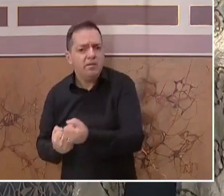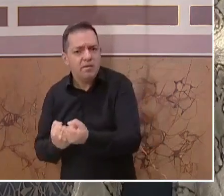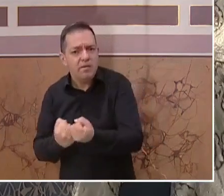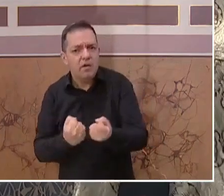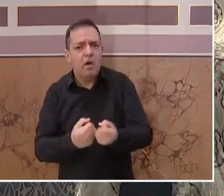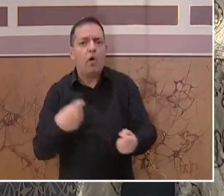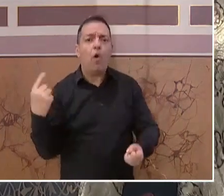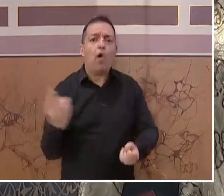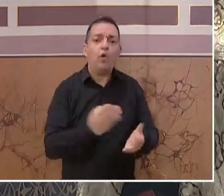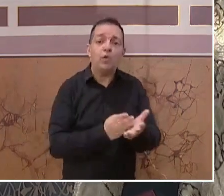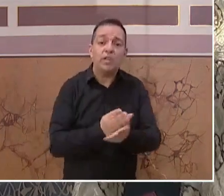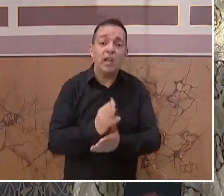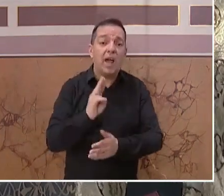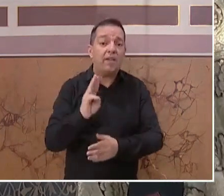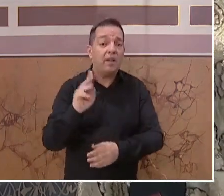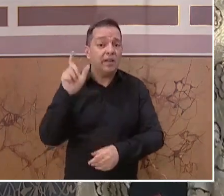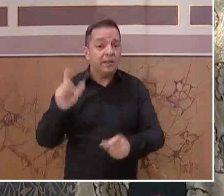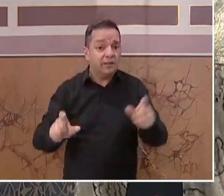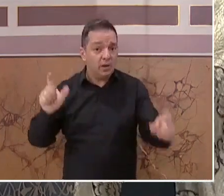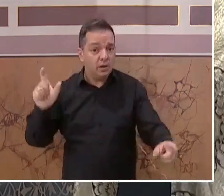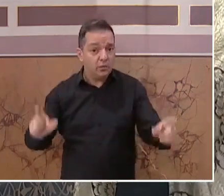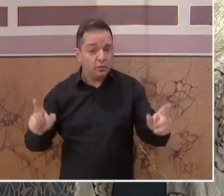των ευσεβών προσκυνητών της.